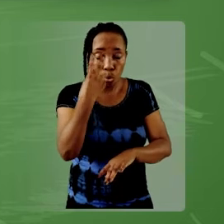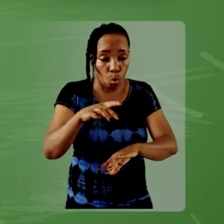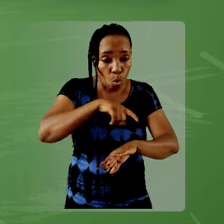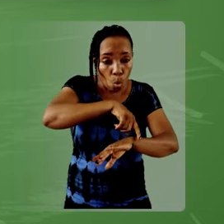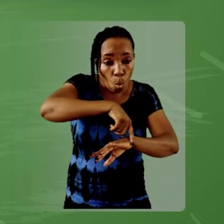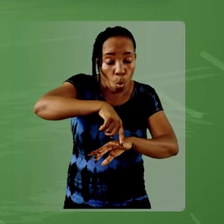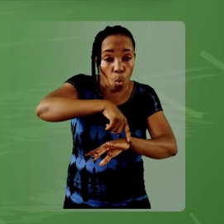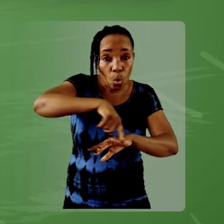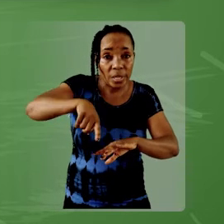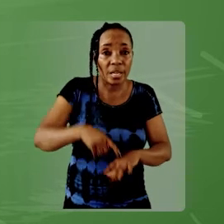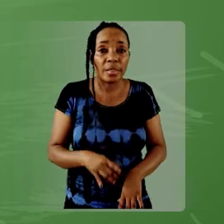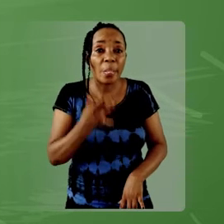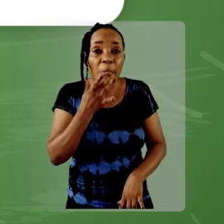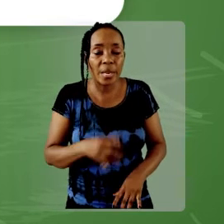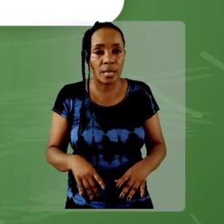directement.